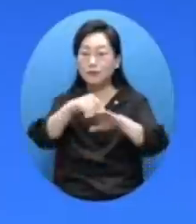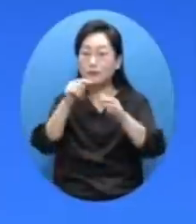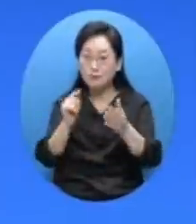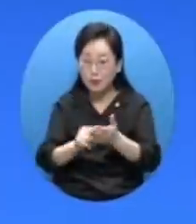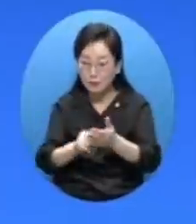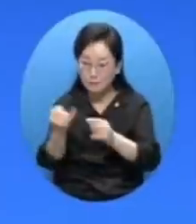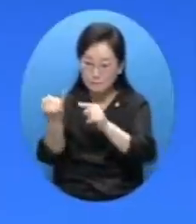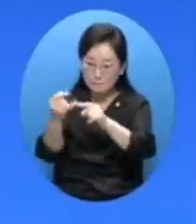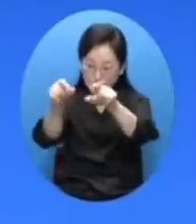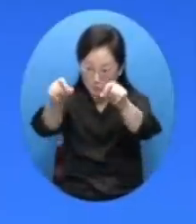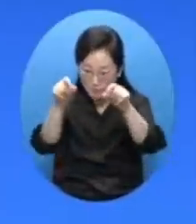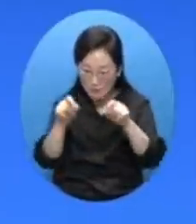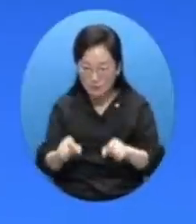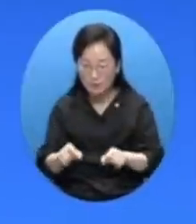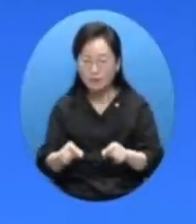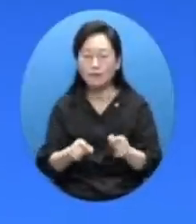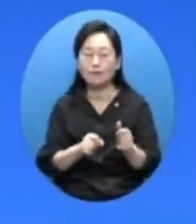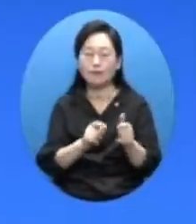마음이